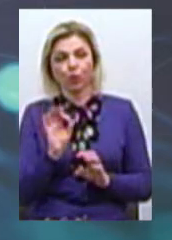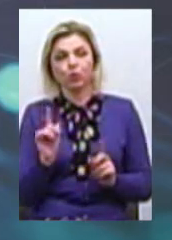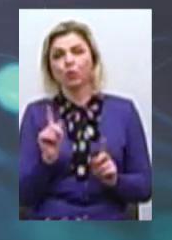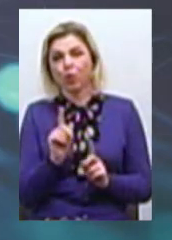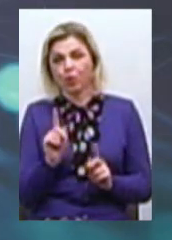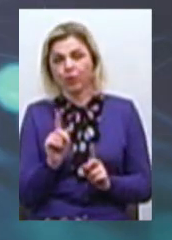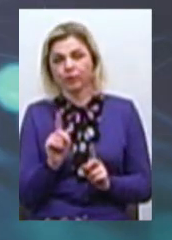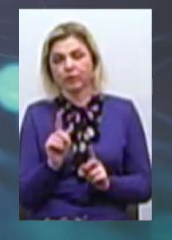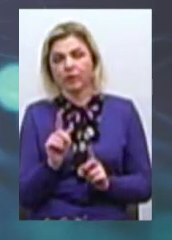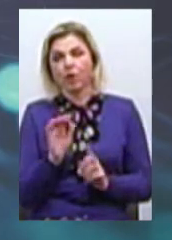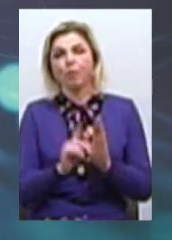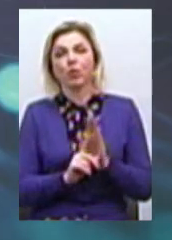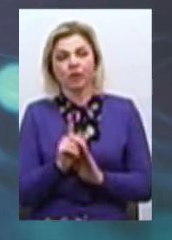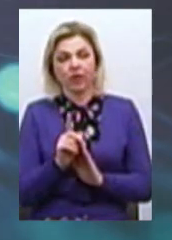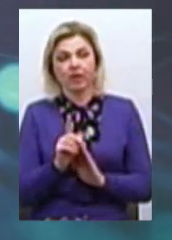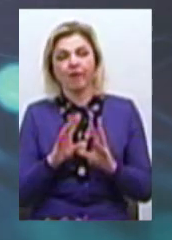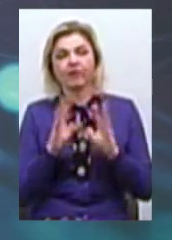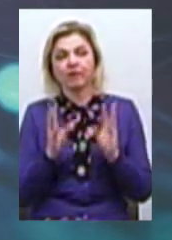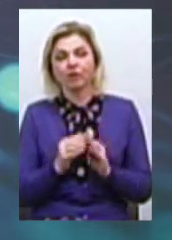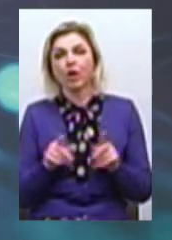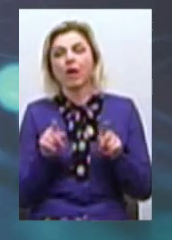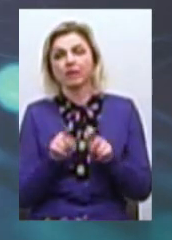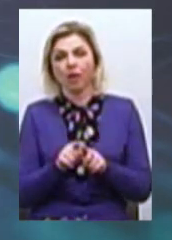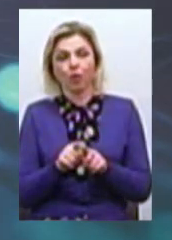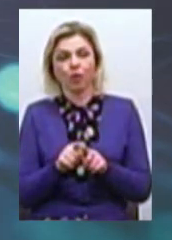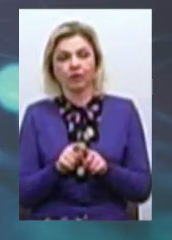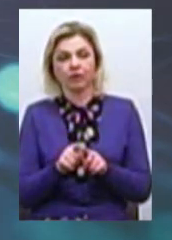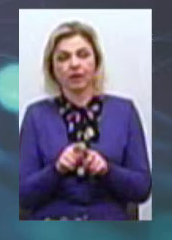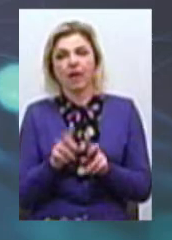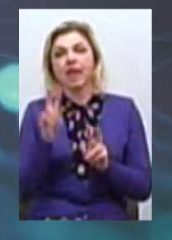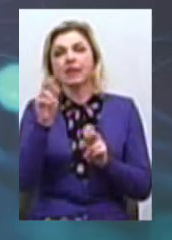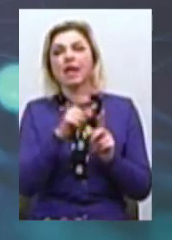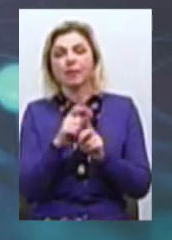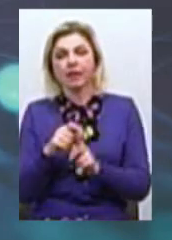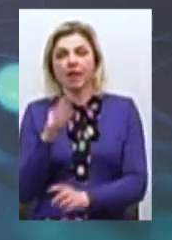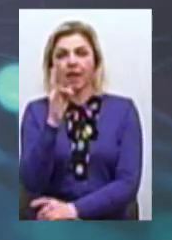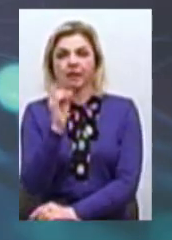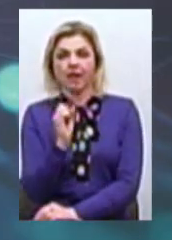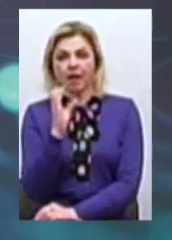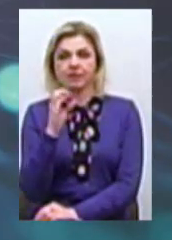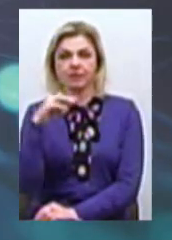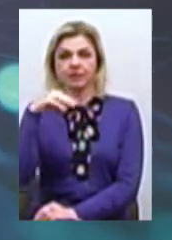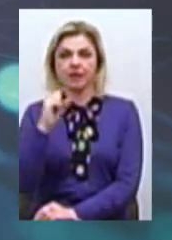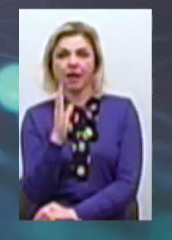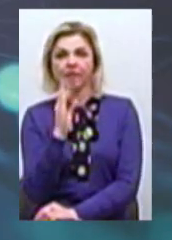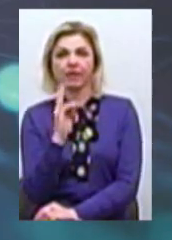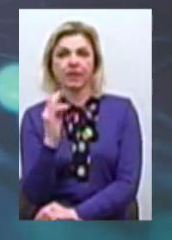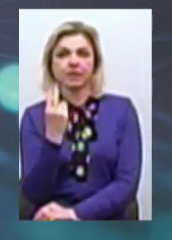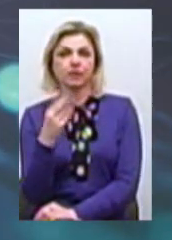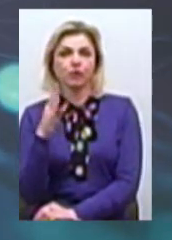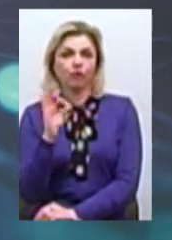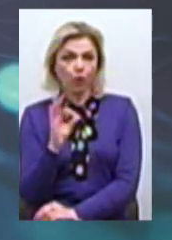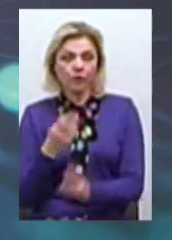щодо запровадження взагалі такого терміну, як наставництво і роботи відповідно. За 9 місяців,